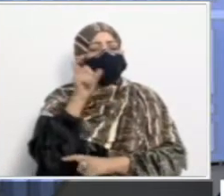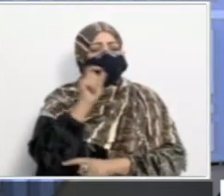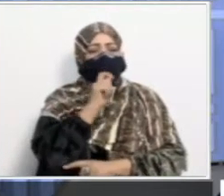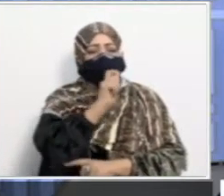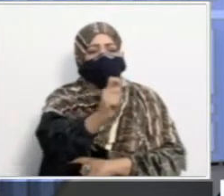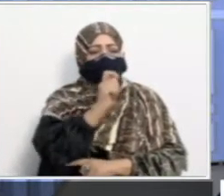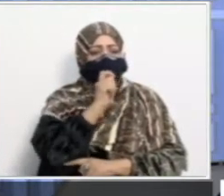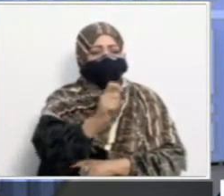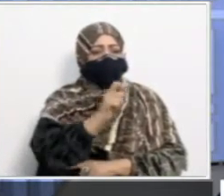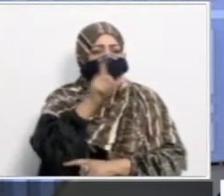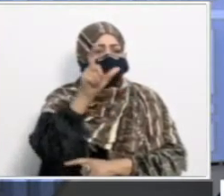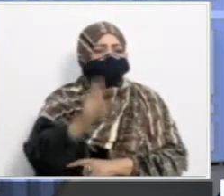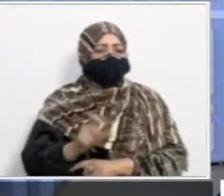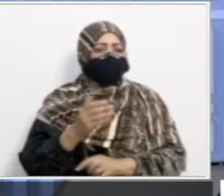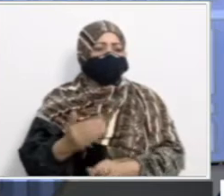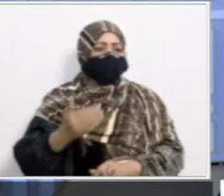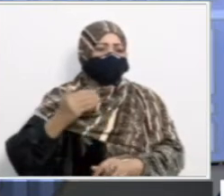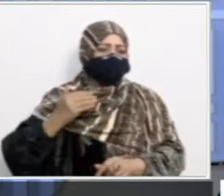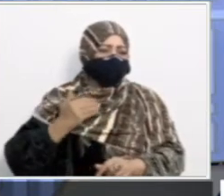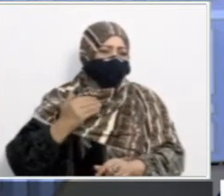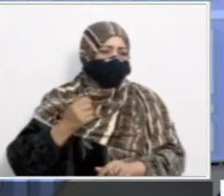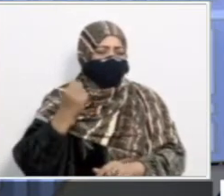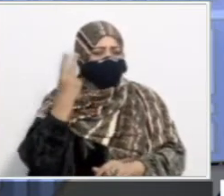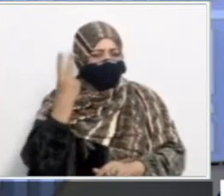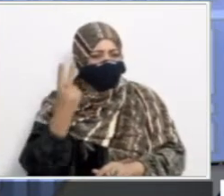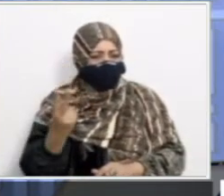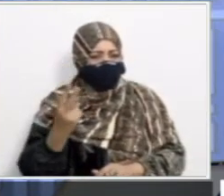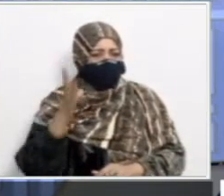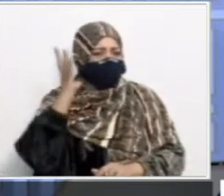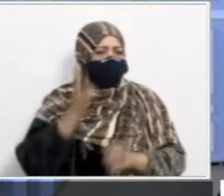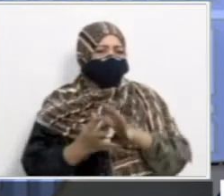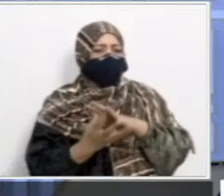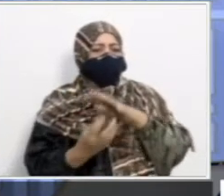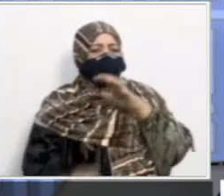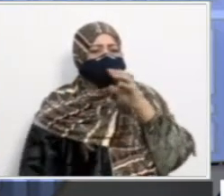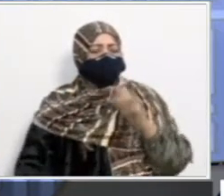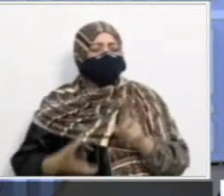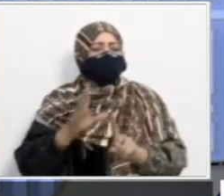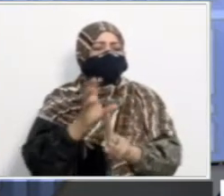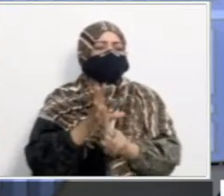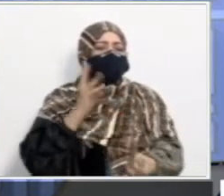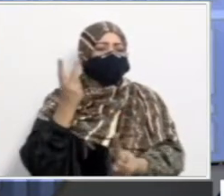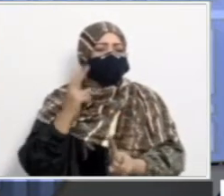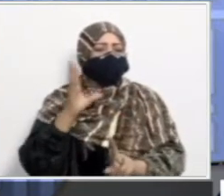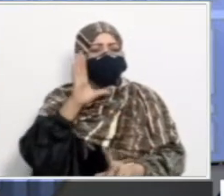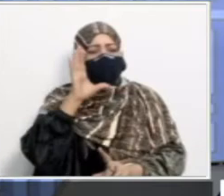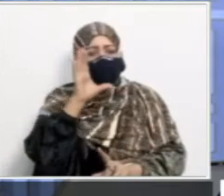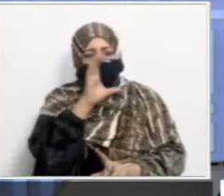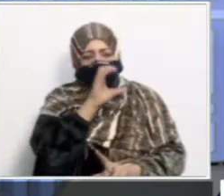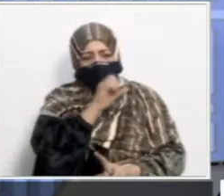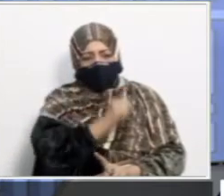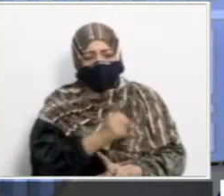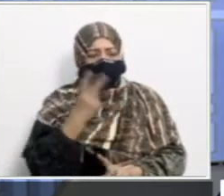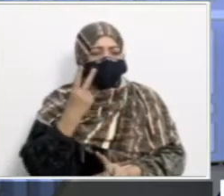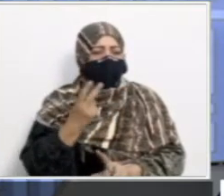صلاة العشاء واحضر مع الإمام الركعتين السريات بعد ذلك، ما نعرفه في مذهبنا المالكي أن